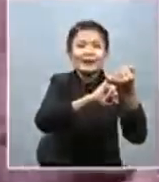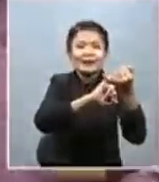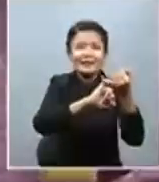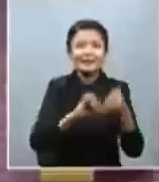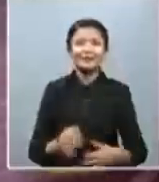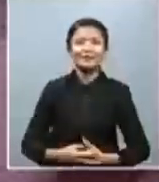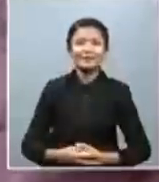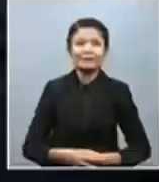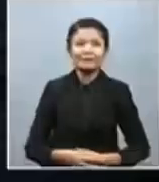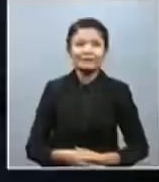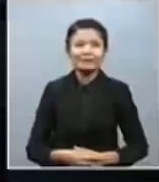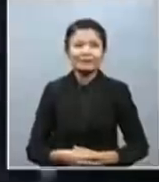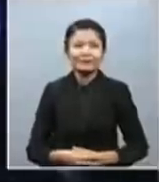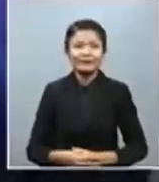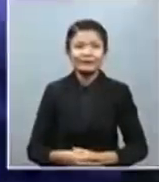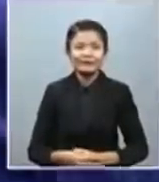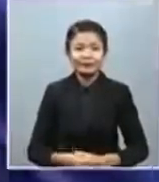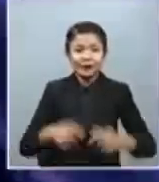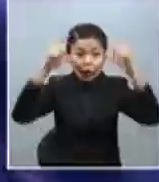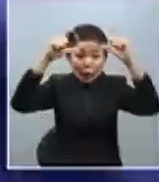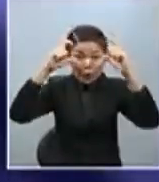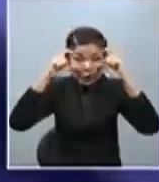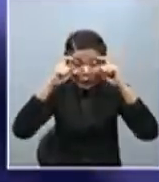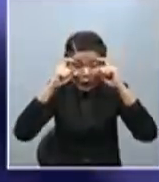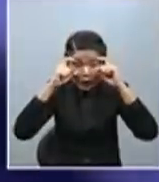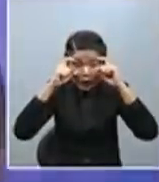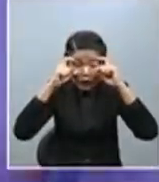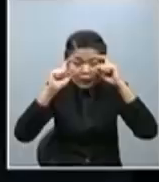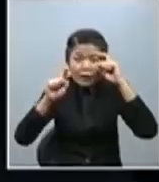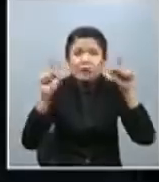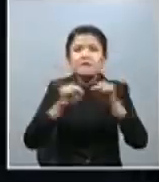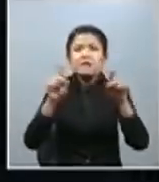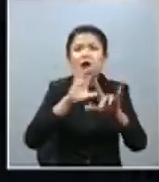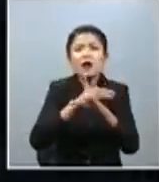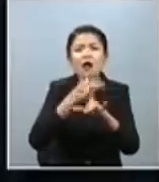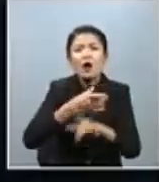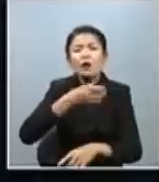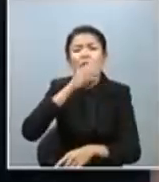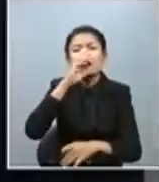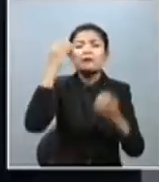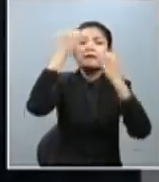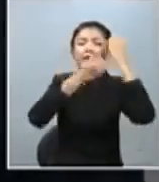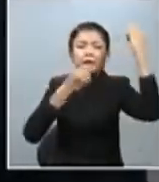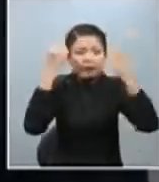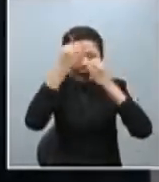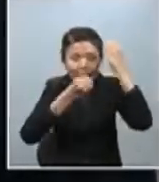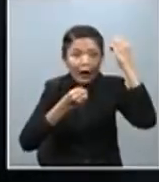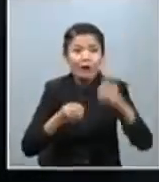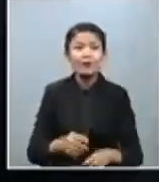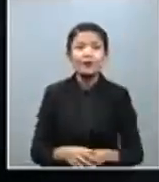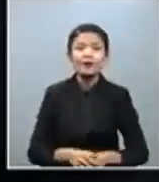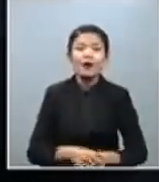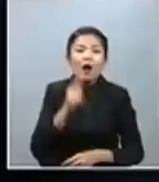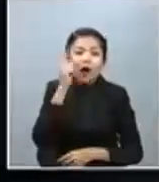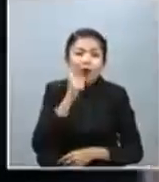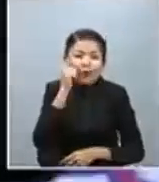าส่วนแว่นนี้ค่ะใส่แล้วเหมือนเมาเหล้าโอ้ยลุงตู่ของเราก็ลองทันทีเล